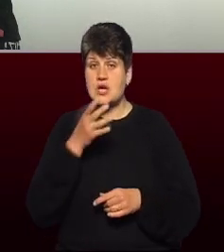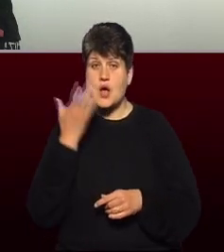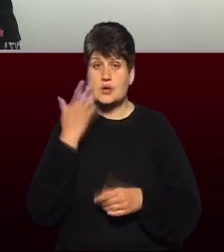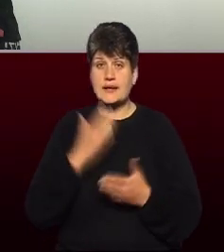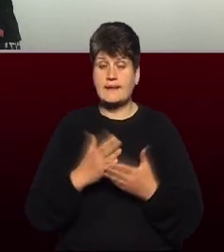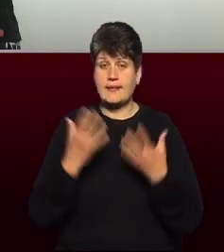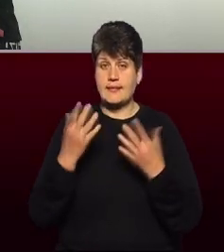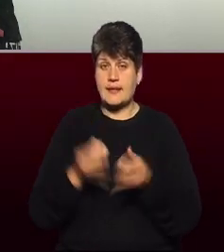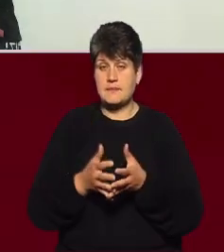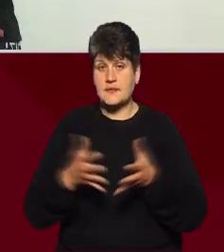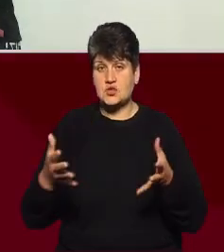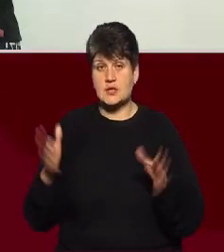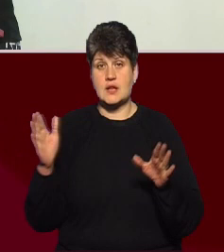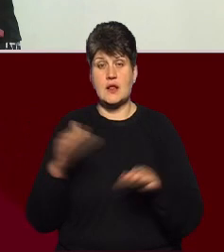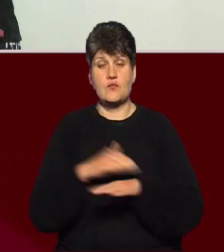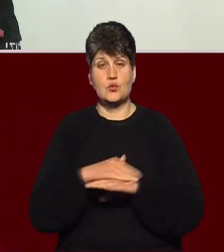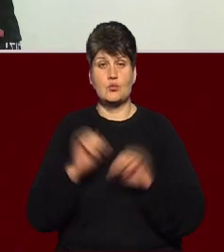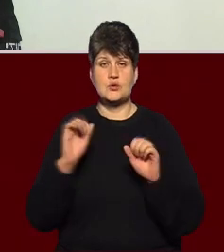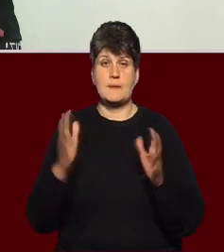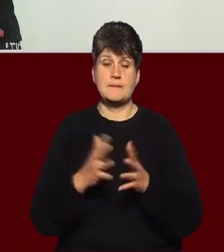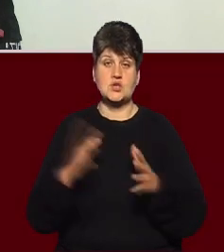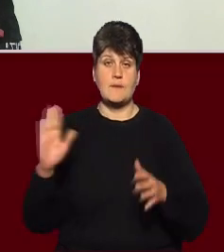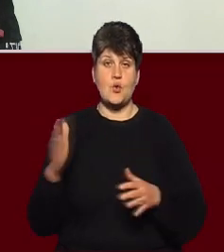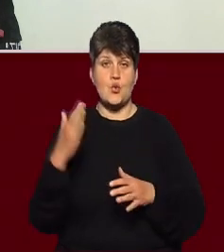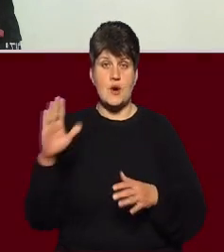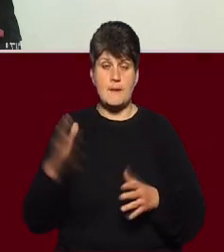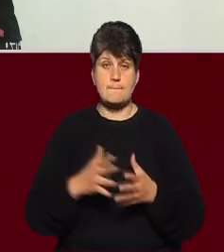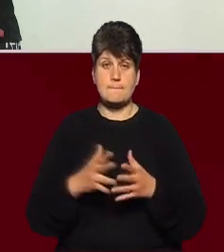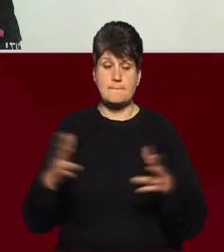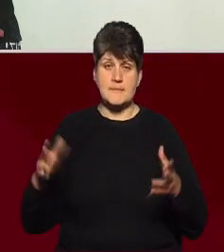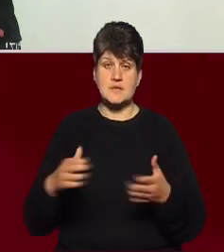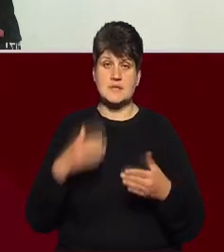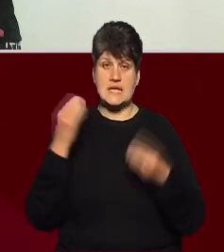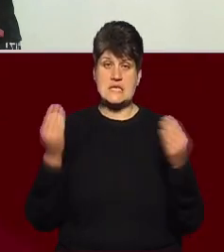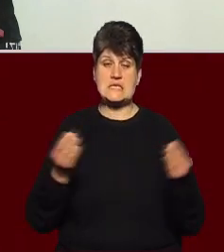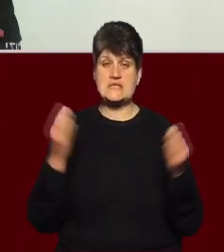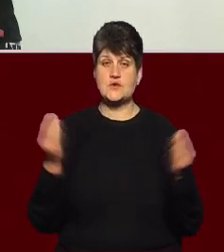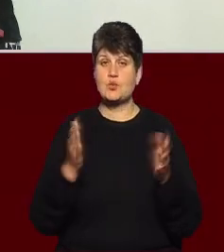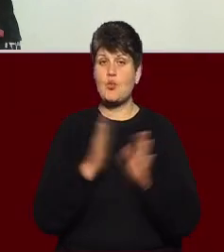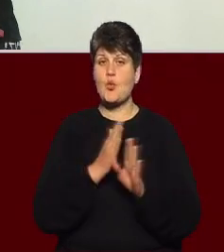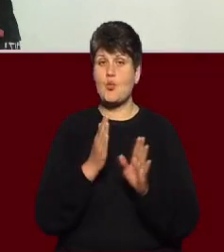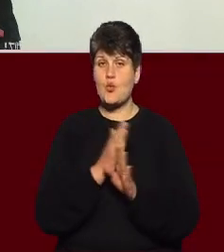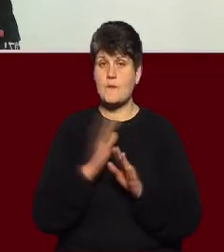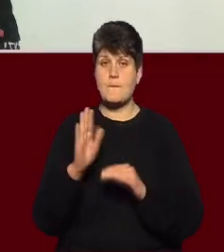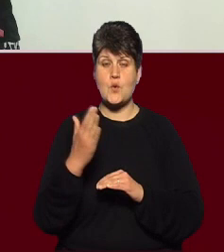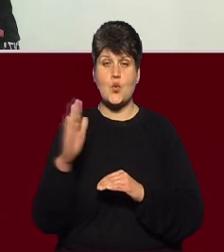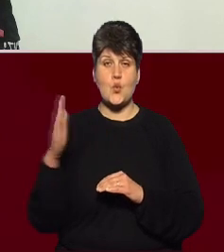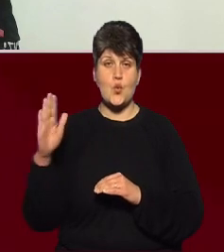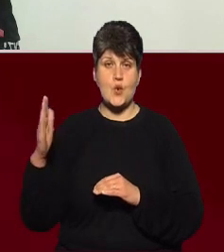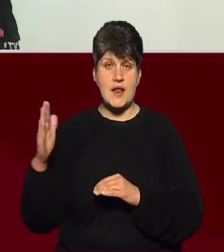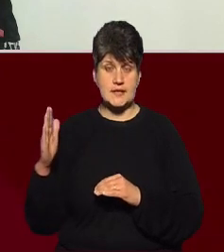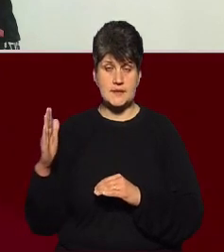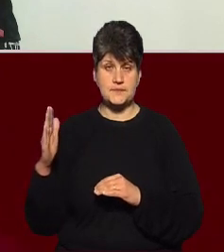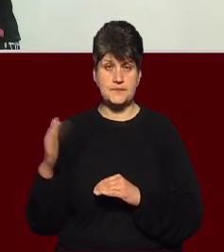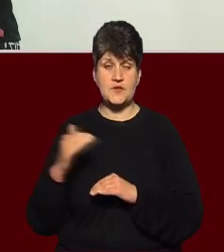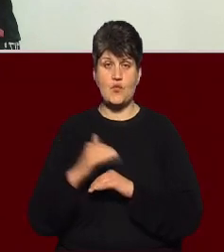десь більше погуляти, можемо десь більше побути на свіжому повітрі, та ж сама прогулянка перед вечері, тому що коли в нас